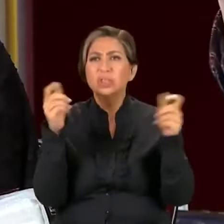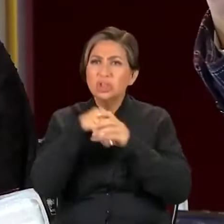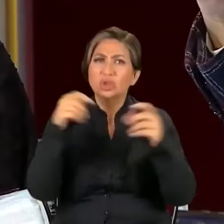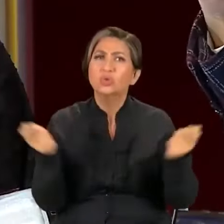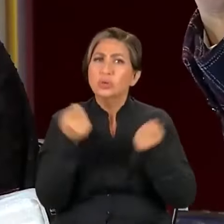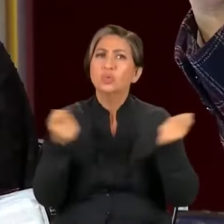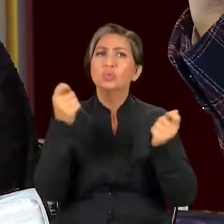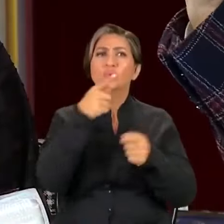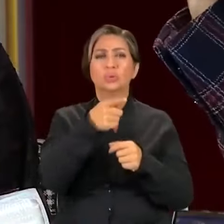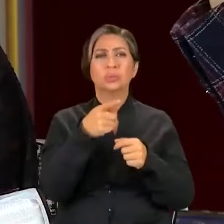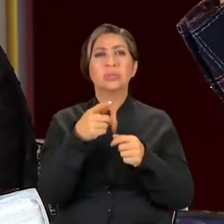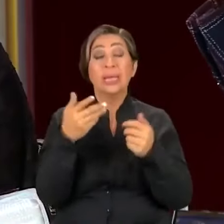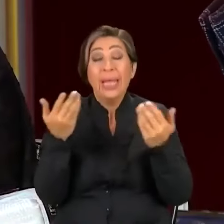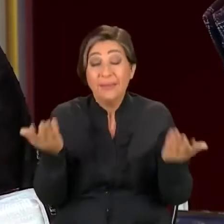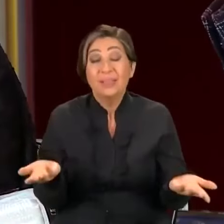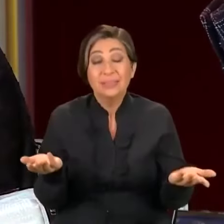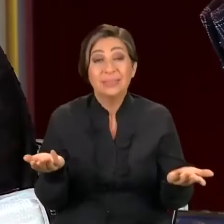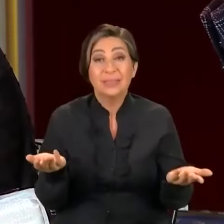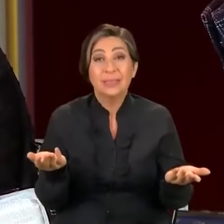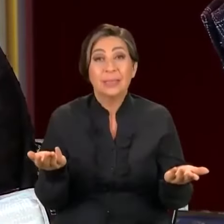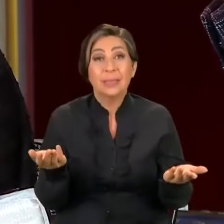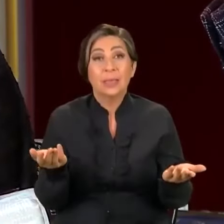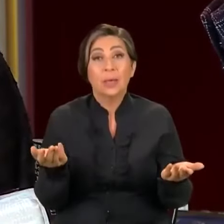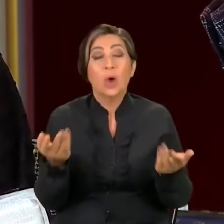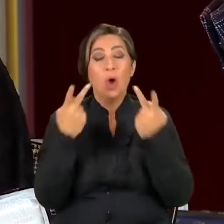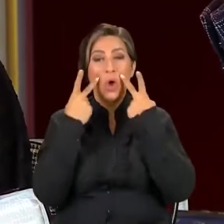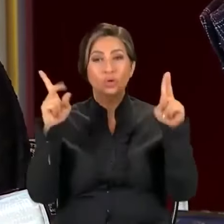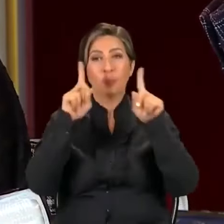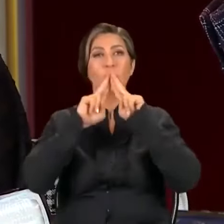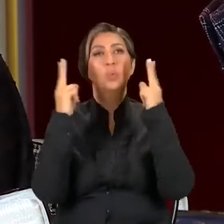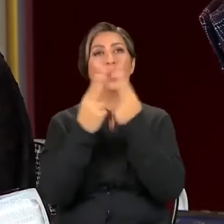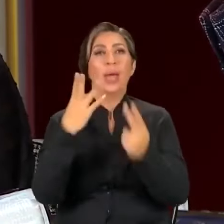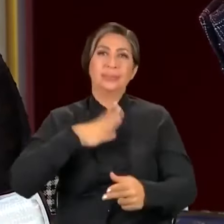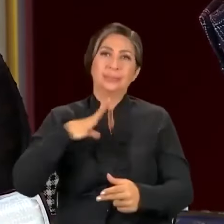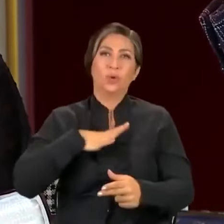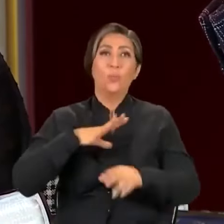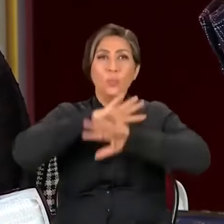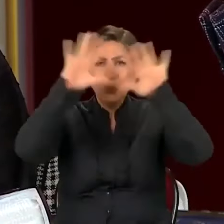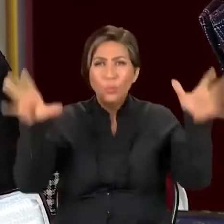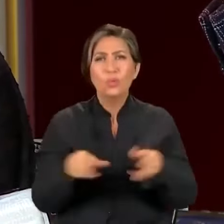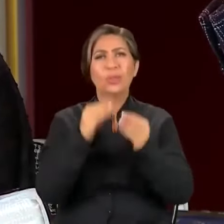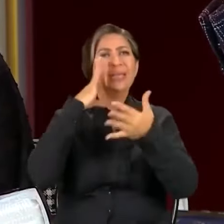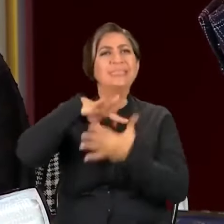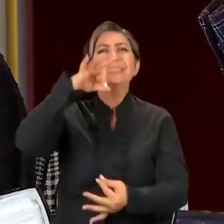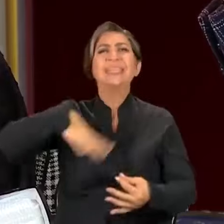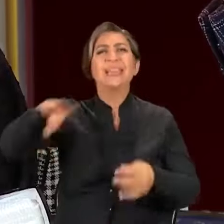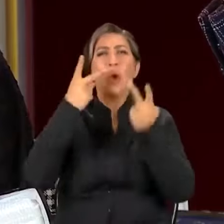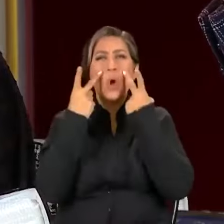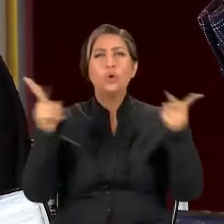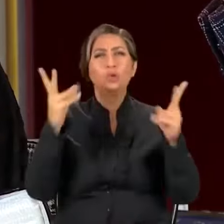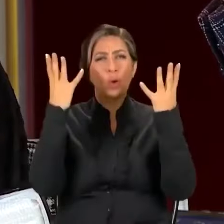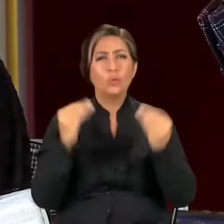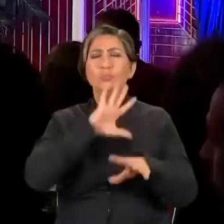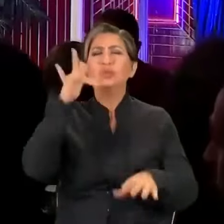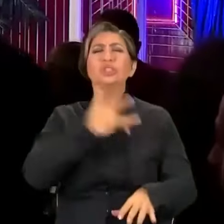özgürlükler için çalışıyorsun. Yani evet, özgür bir dünya istiyorum. Bütün insanların özgür olduğu ve özgür yaşadığı,